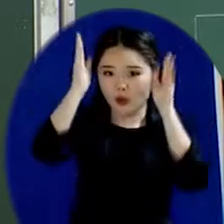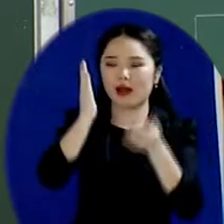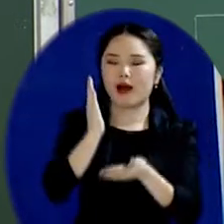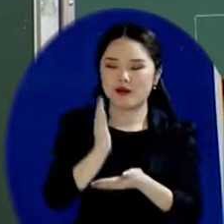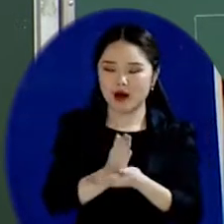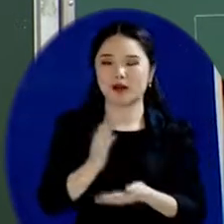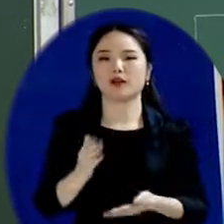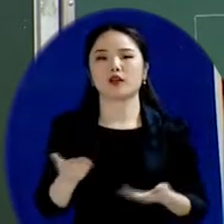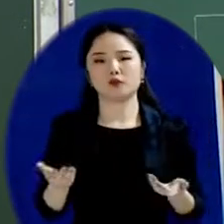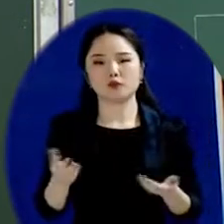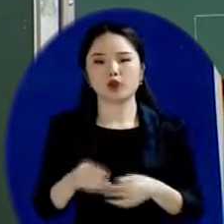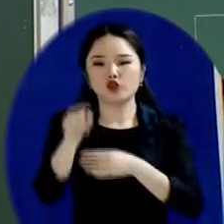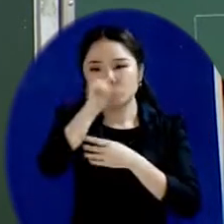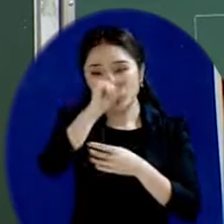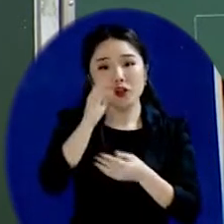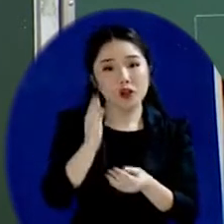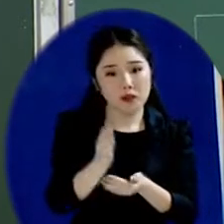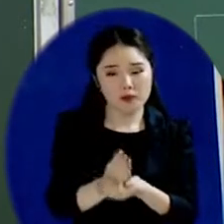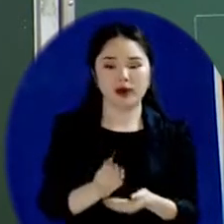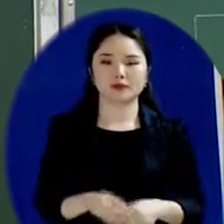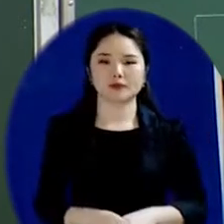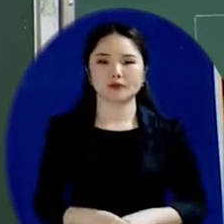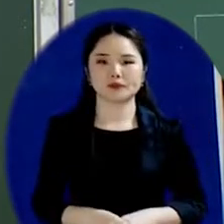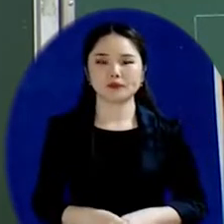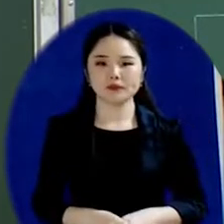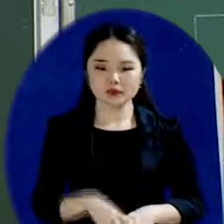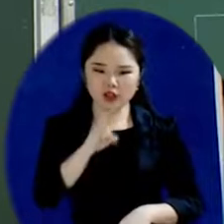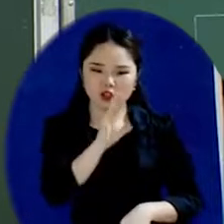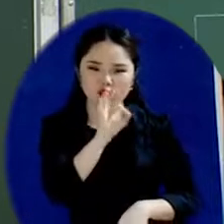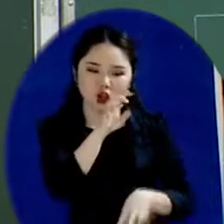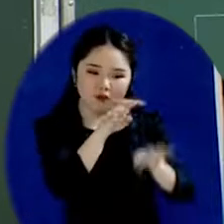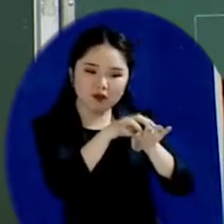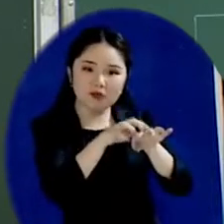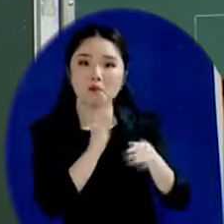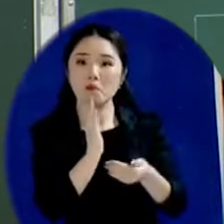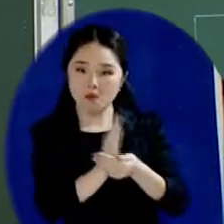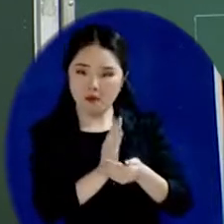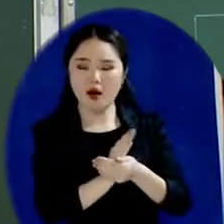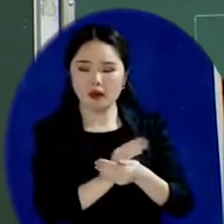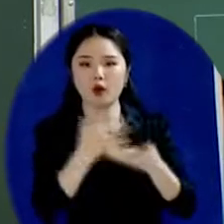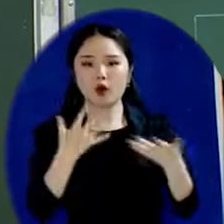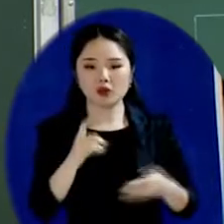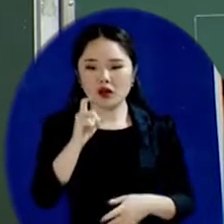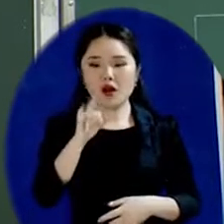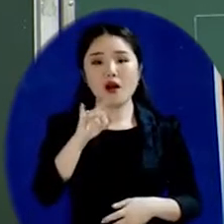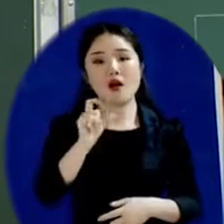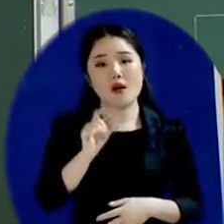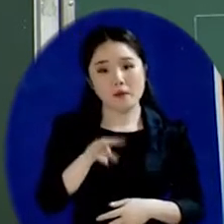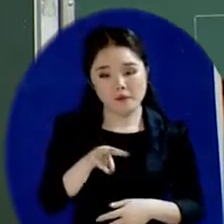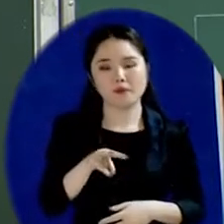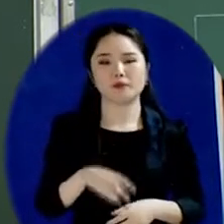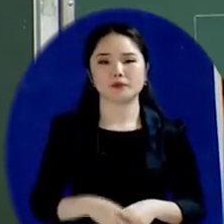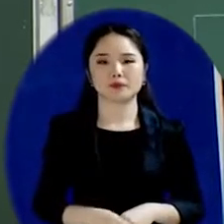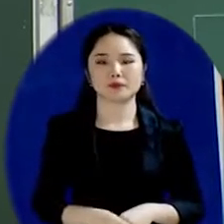байна, зүгий байсан байна, цох байсан байна, мөн хэрэм,